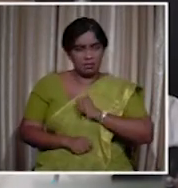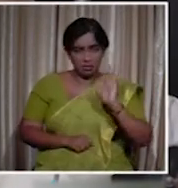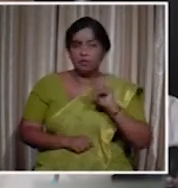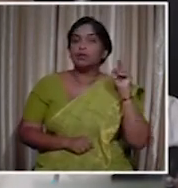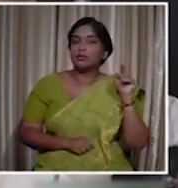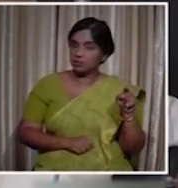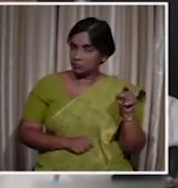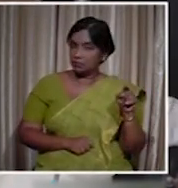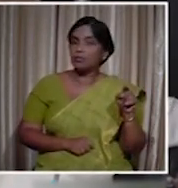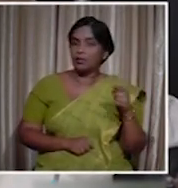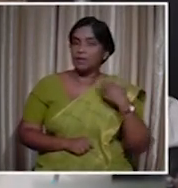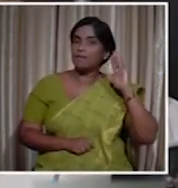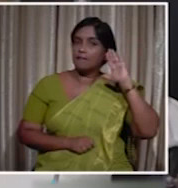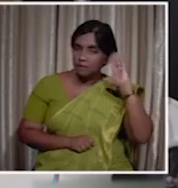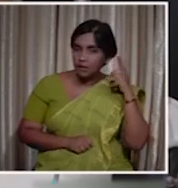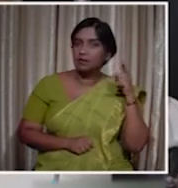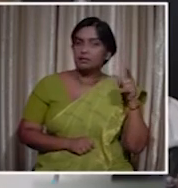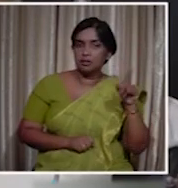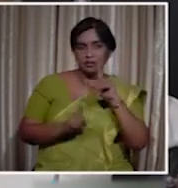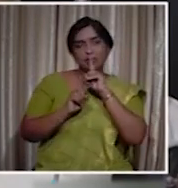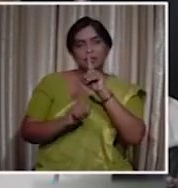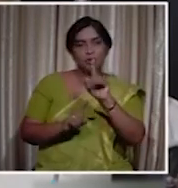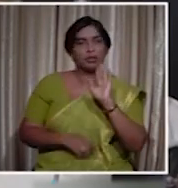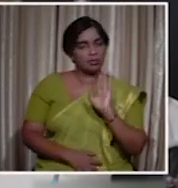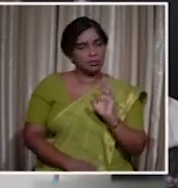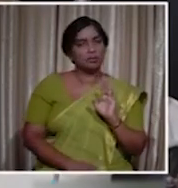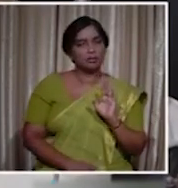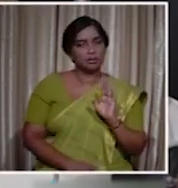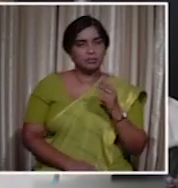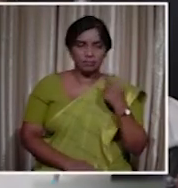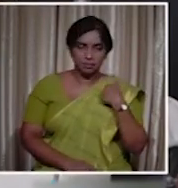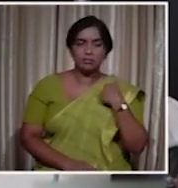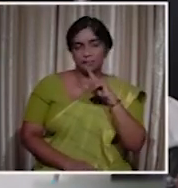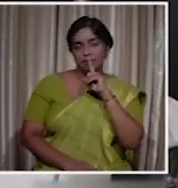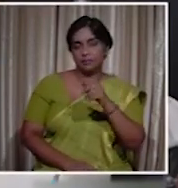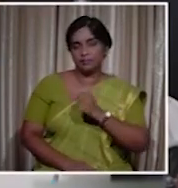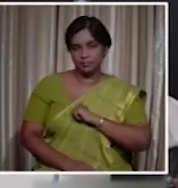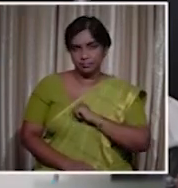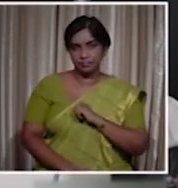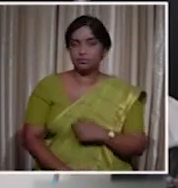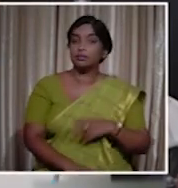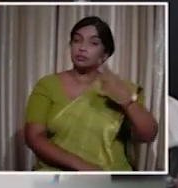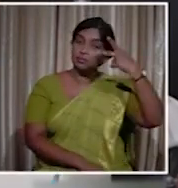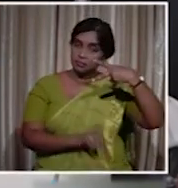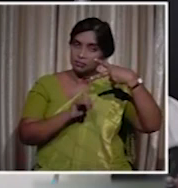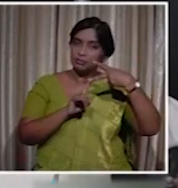ඒක විශේෂයෙන්ම ප්‍රකාශ කරන්න උවමනායි කියලා මම කියන්න කැමතියි.